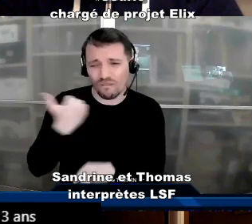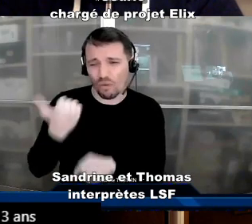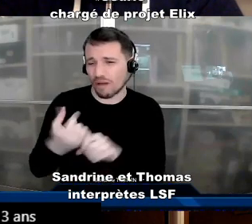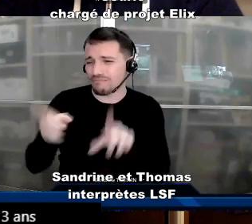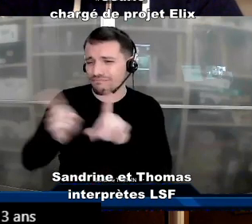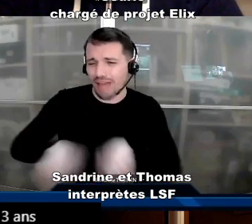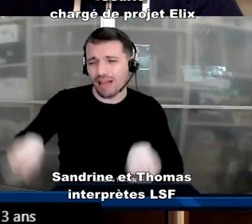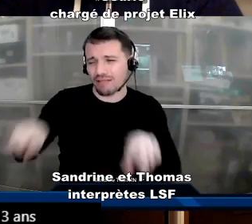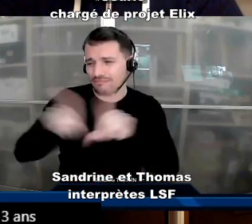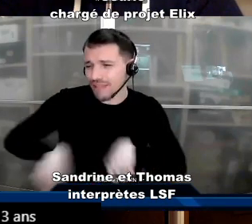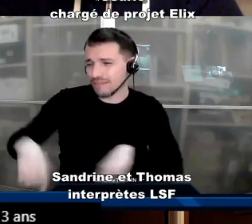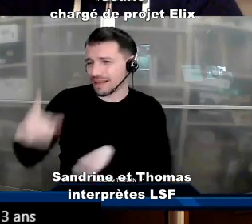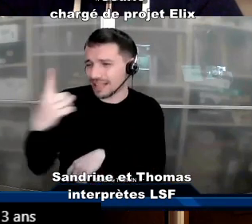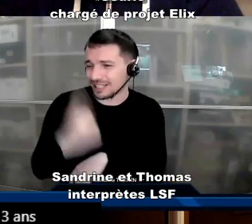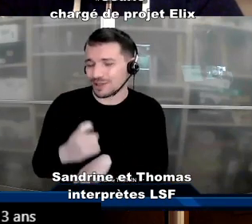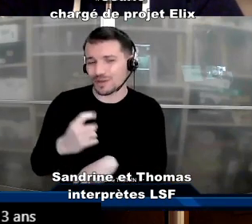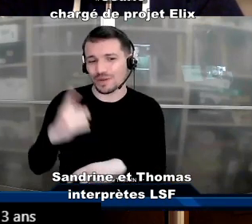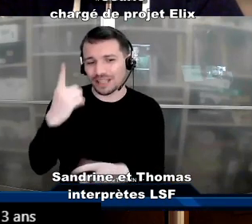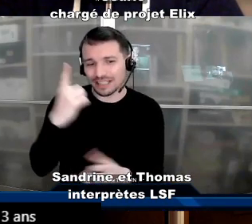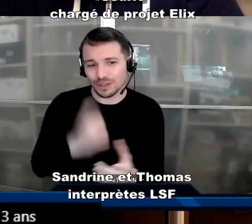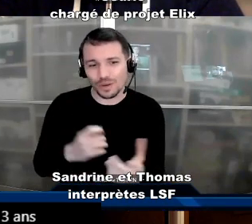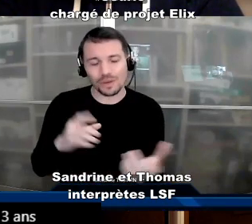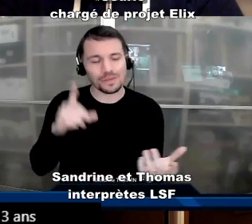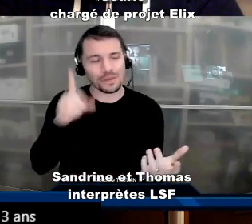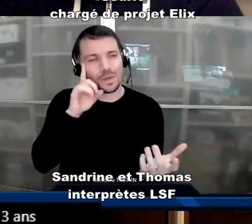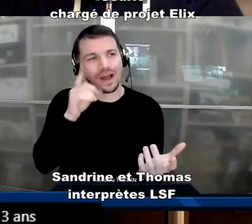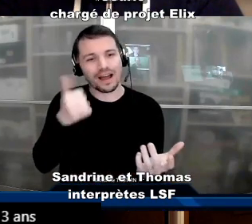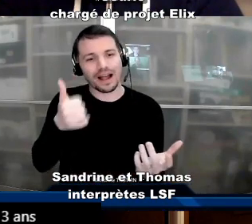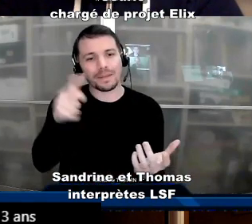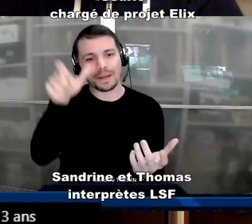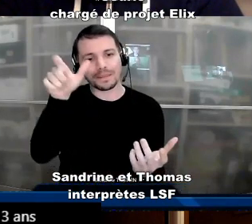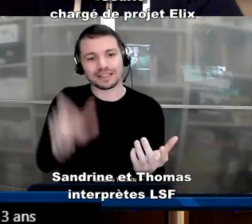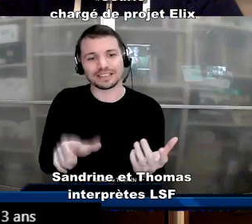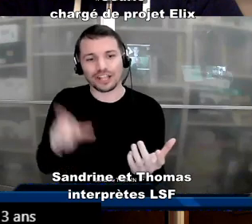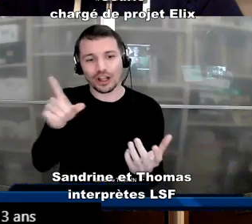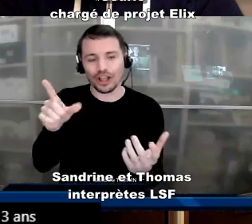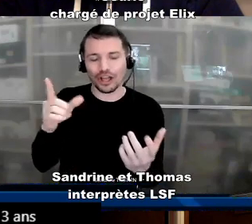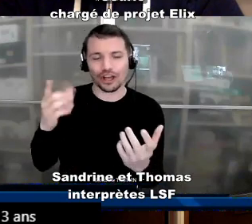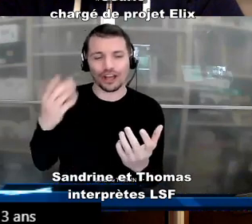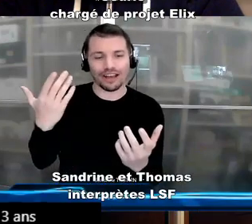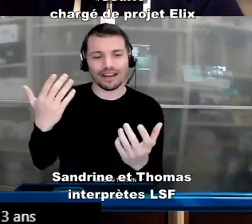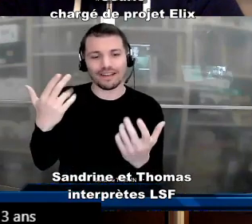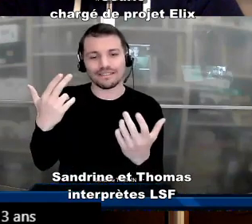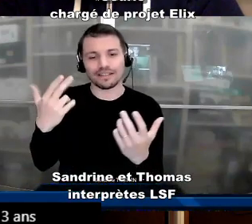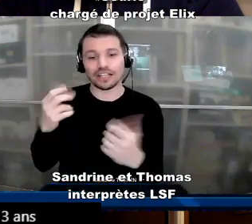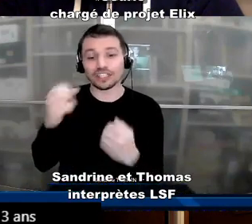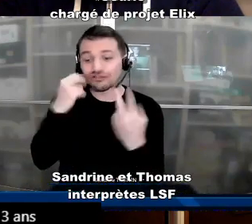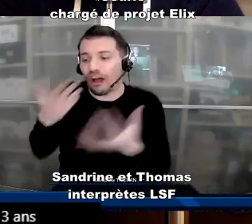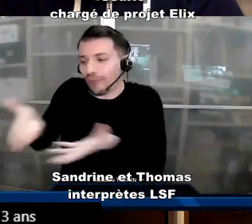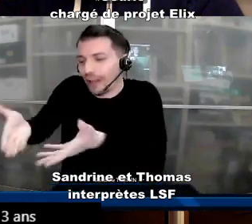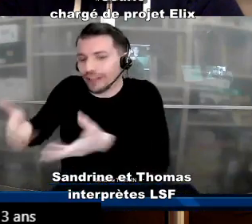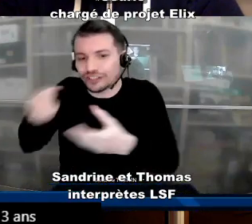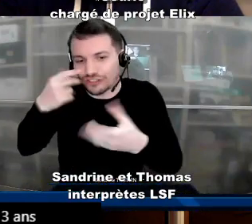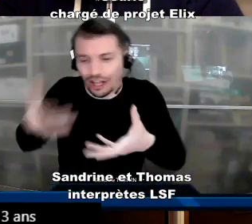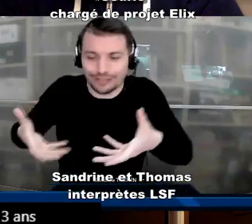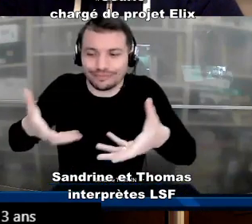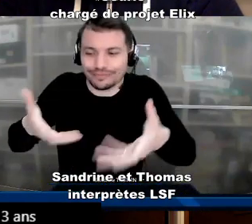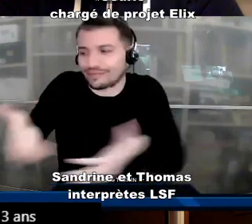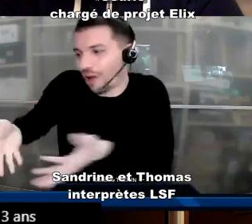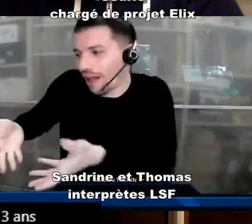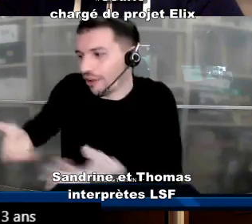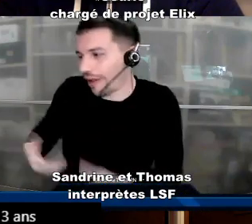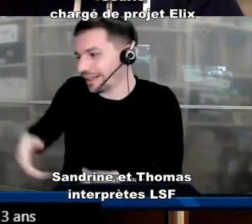à chaque live, parce que moi, ma professeure, c'est une vidéaste, hein, c'est une vidéaste. Voilà, il est là, voilà, voilà mon chat, voilà, il est là.